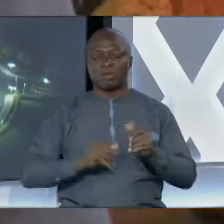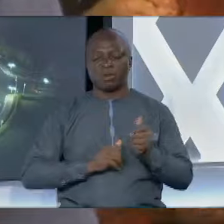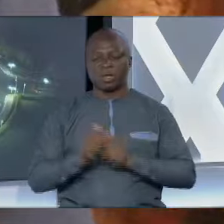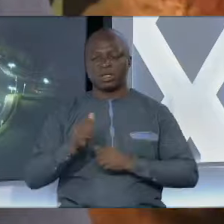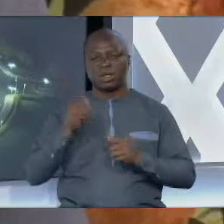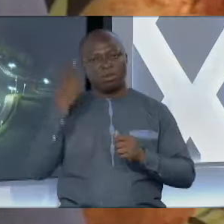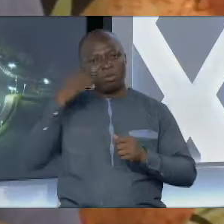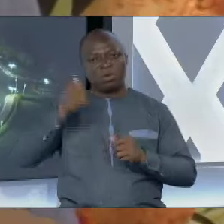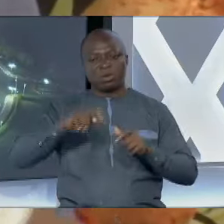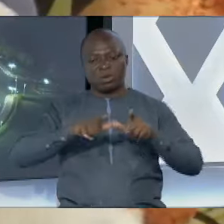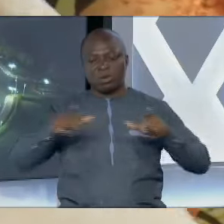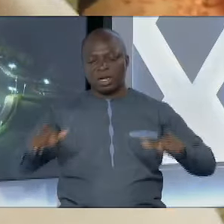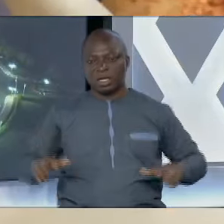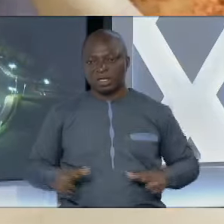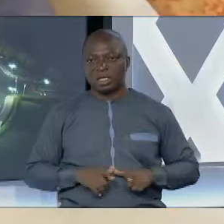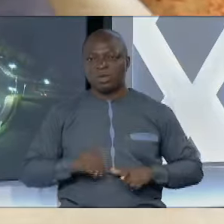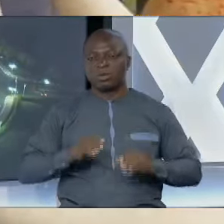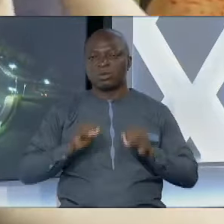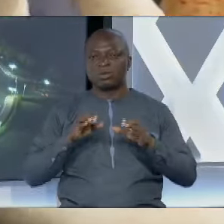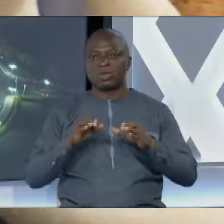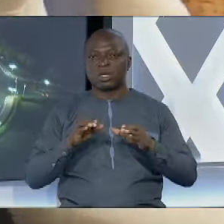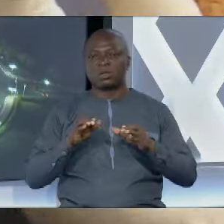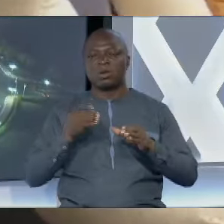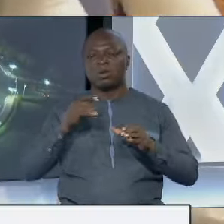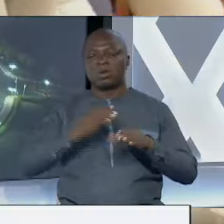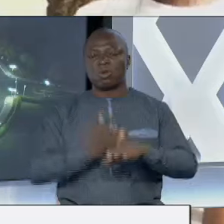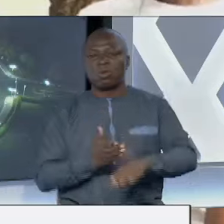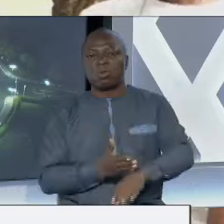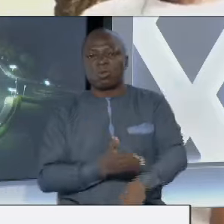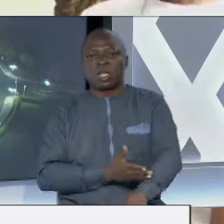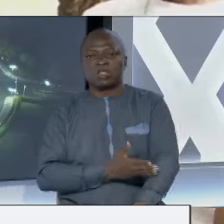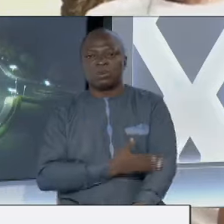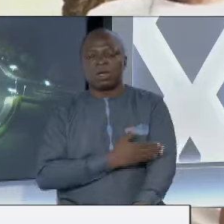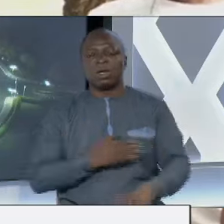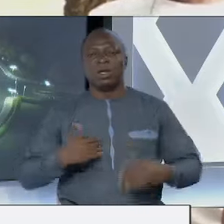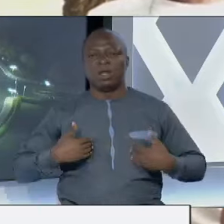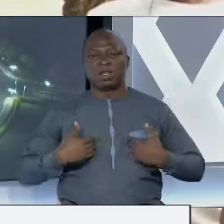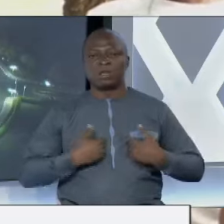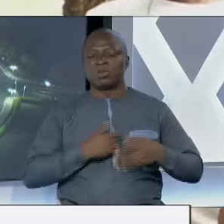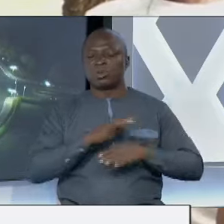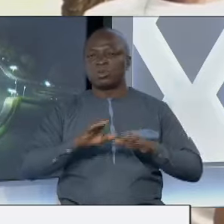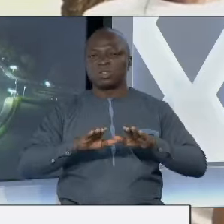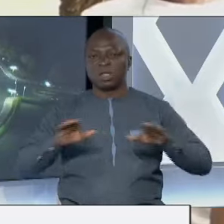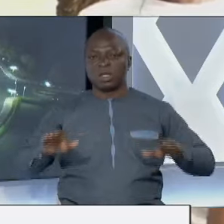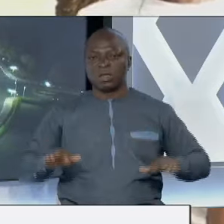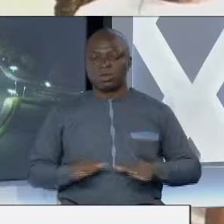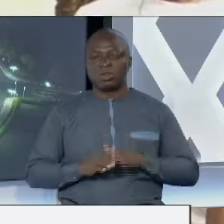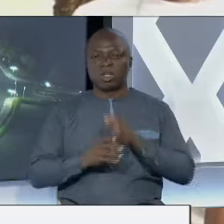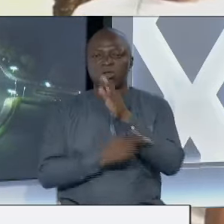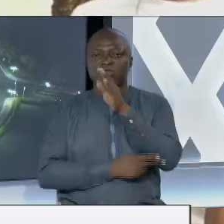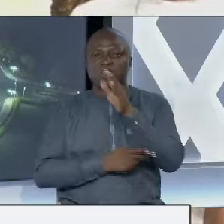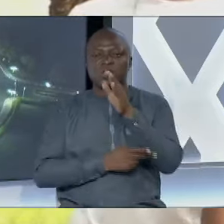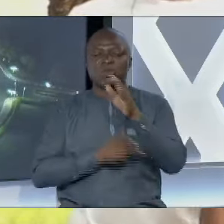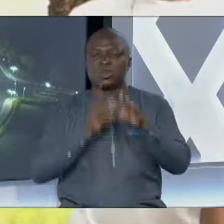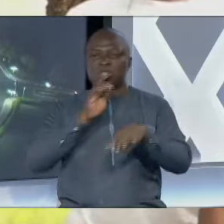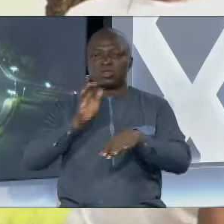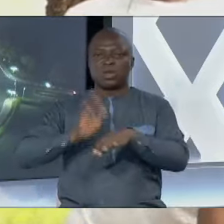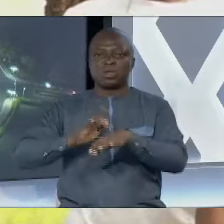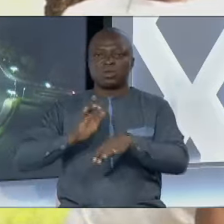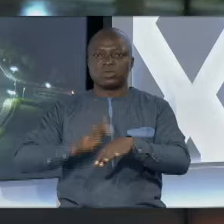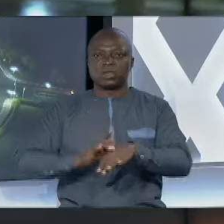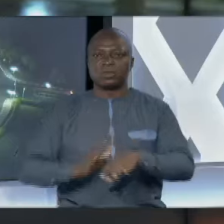dans d'autres localités à d'autres occasions pour que progressivement les animaux de tous les cantons de la préfecture de la Kosa soient touchés.